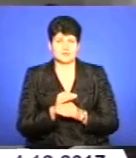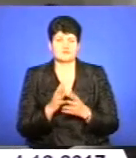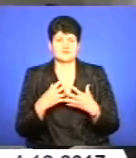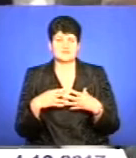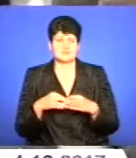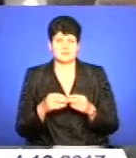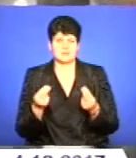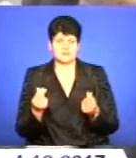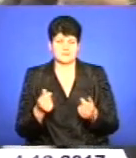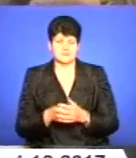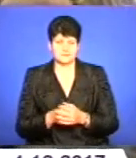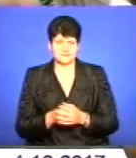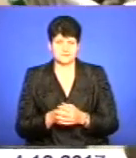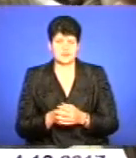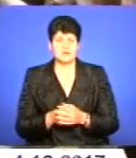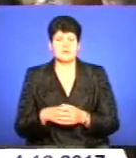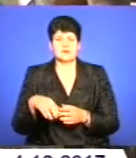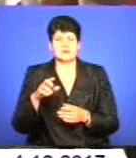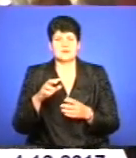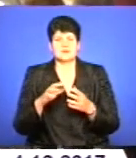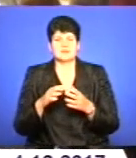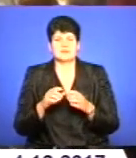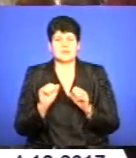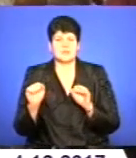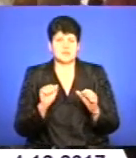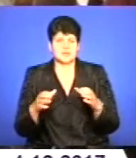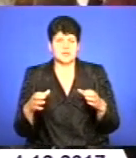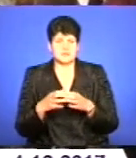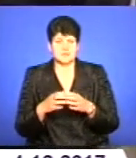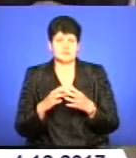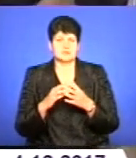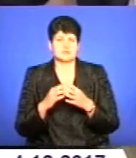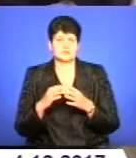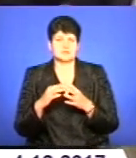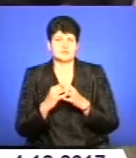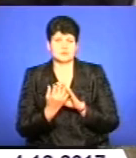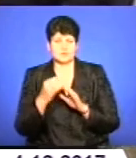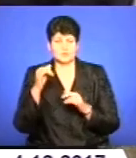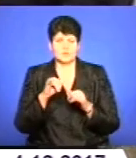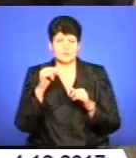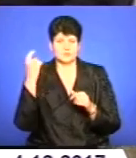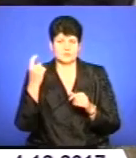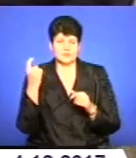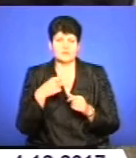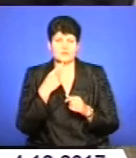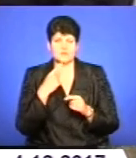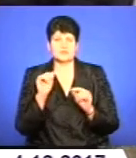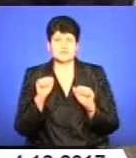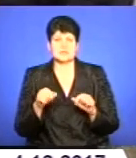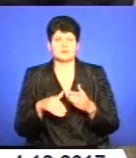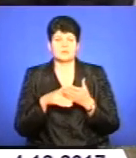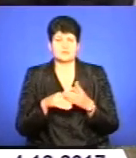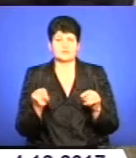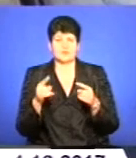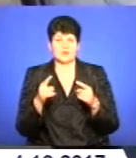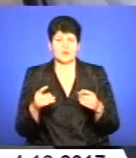сімейного бюджету. У департаменті агропромислового розвитку переконані, що розвитку галузі бджільництва в області сприятиме створення кооперативу